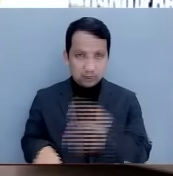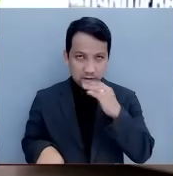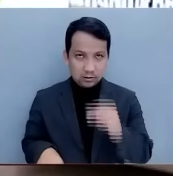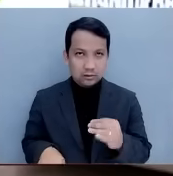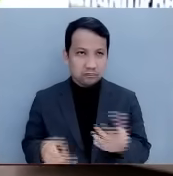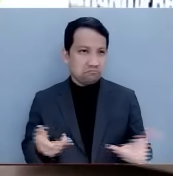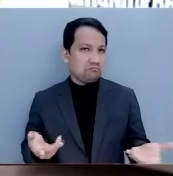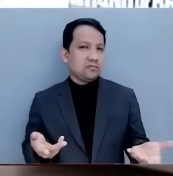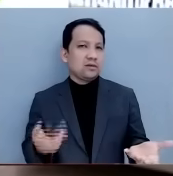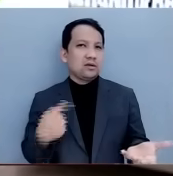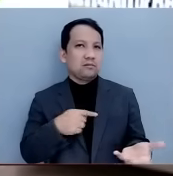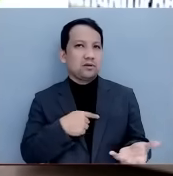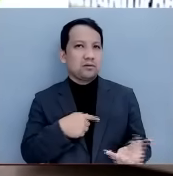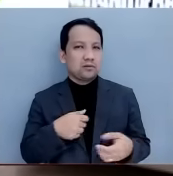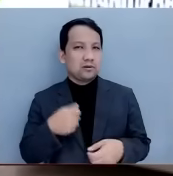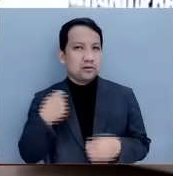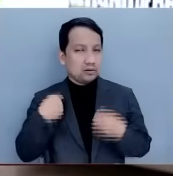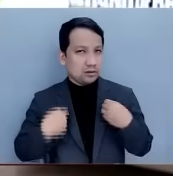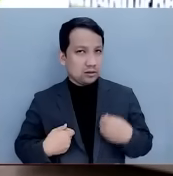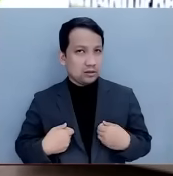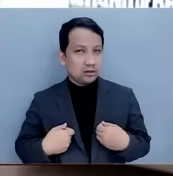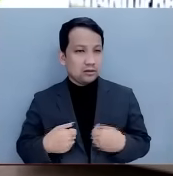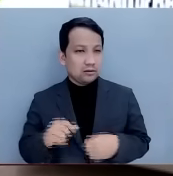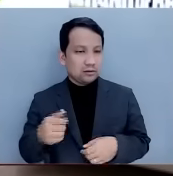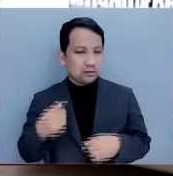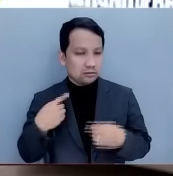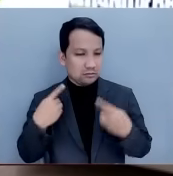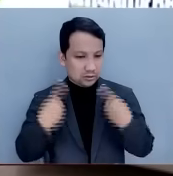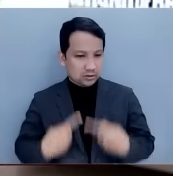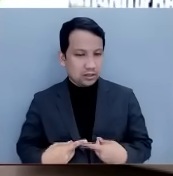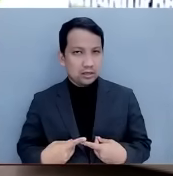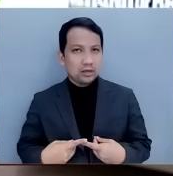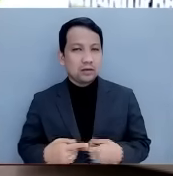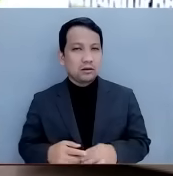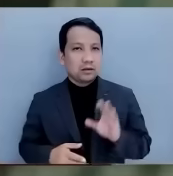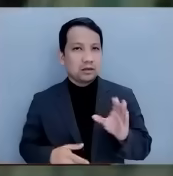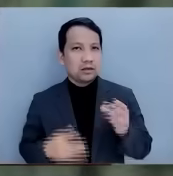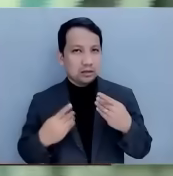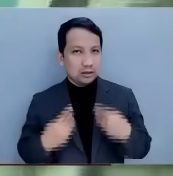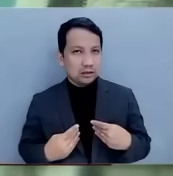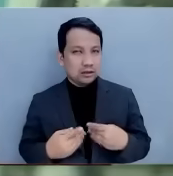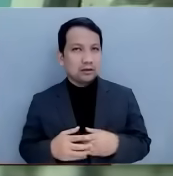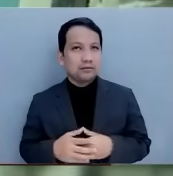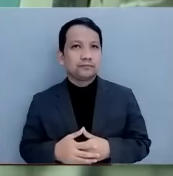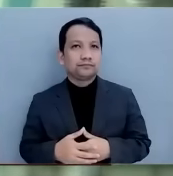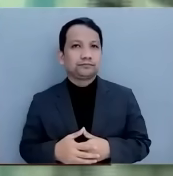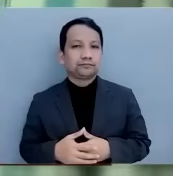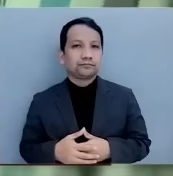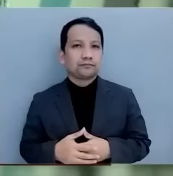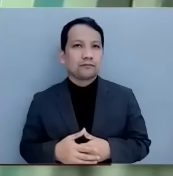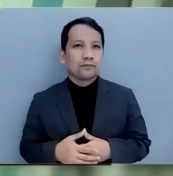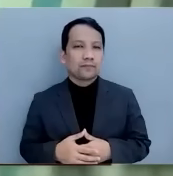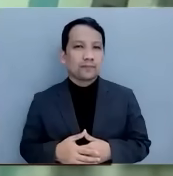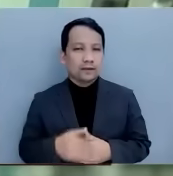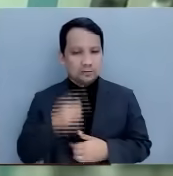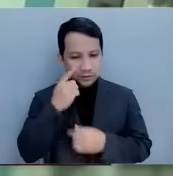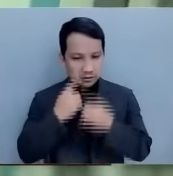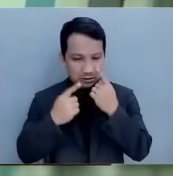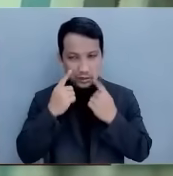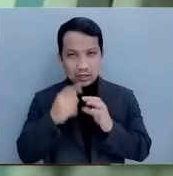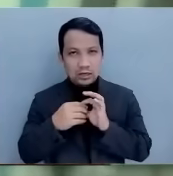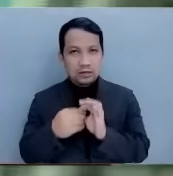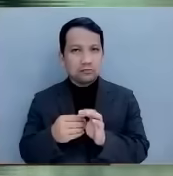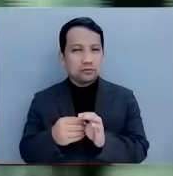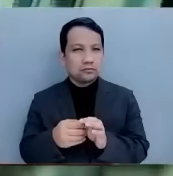parang sinusuot ata yung ano din niya, yung damit niya. Iyak raw ng iyak ang biktima